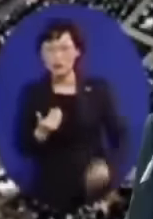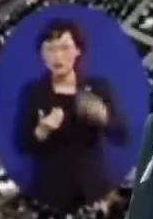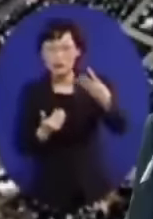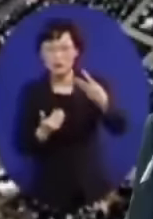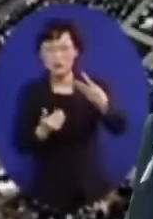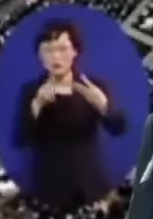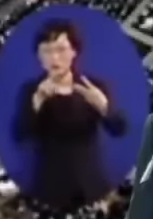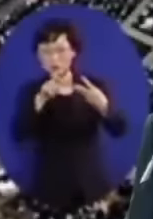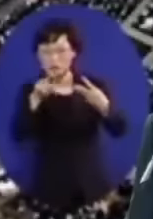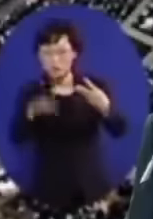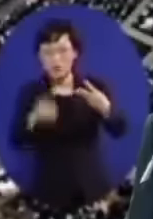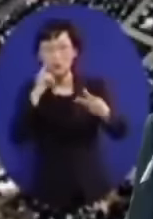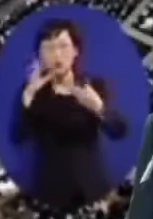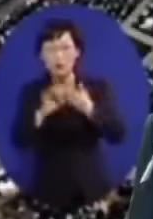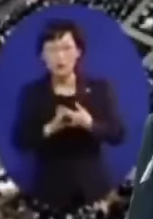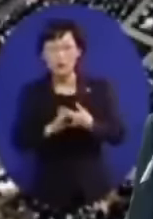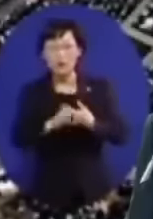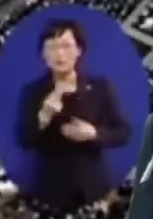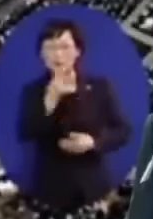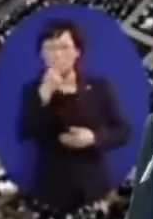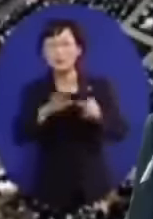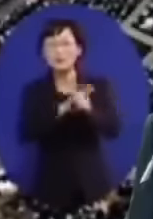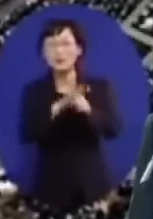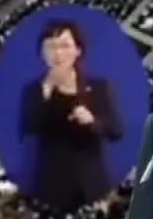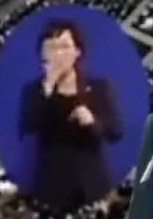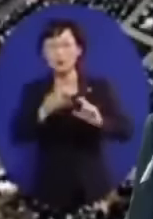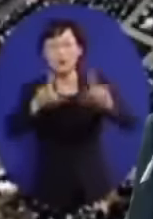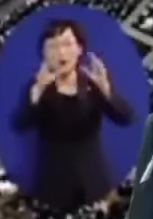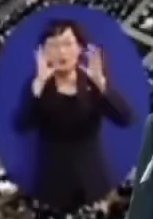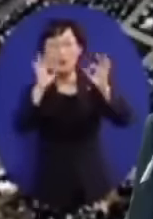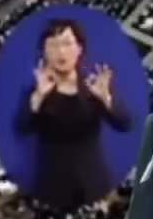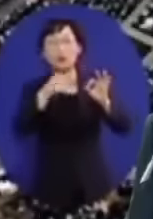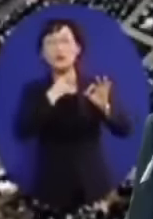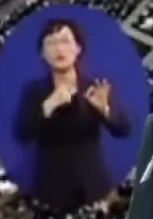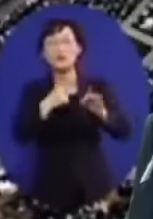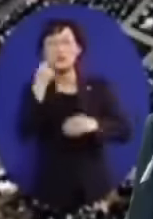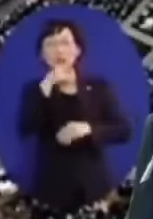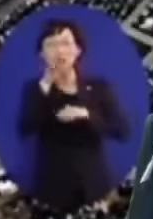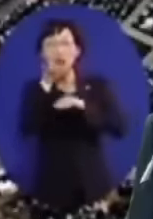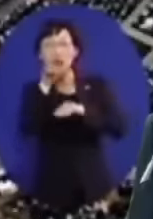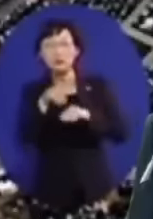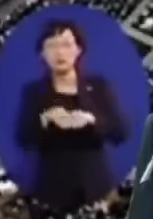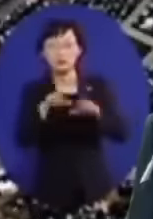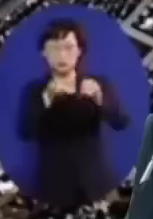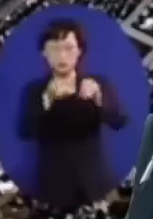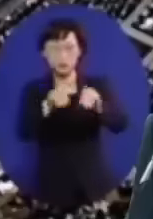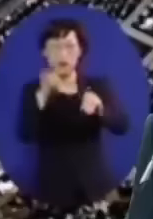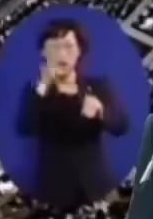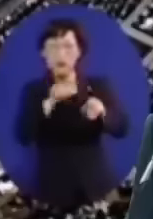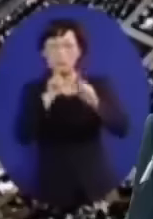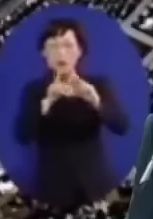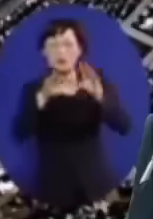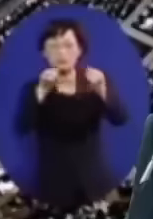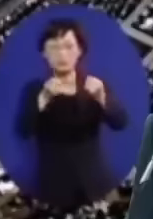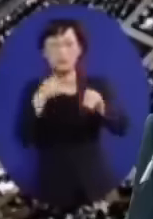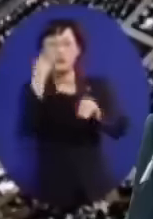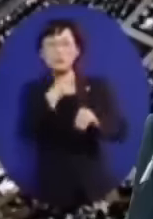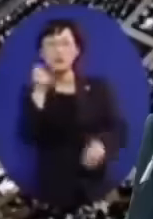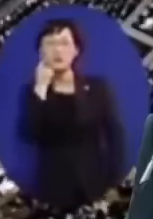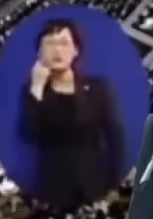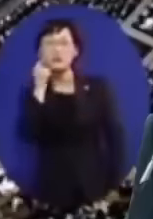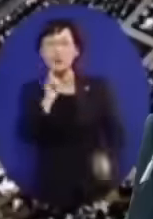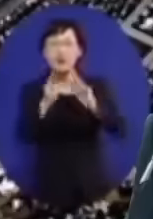11절에 그러므로 생명을 사랑하고 좋은 날 보기를 원하는 자는 혀를 금하여 악한 말을 그치며 그 입술로 거짓을 말하지